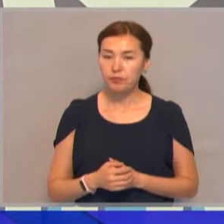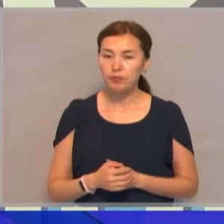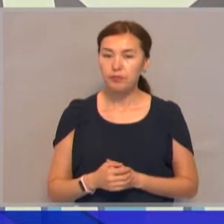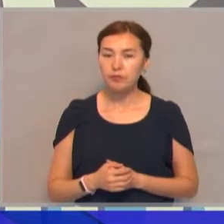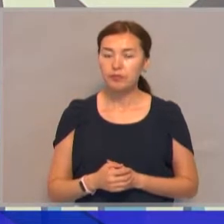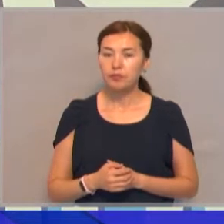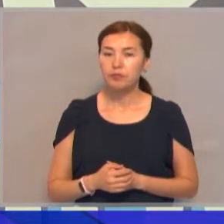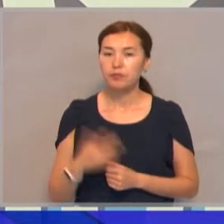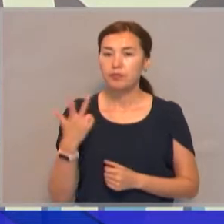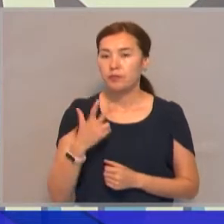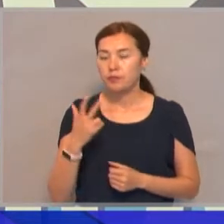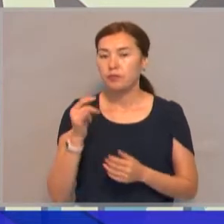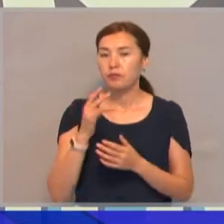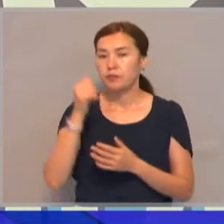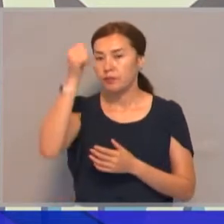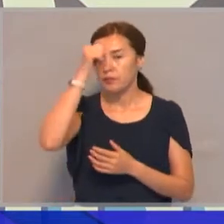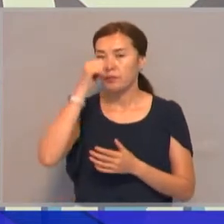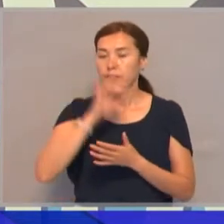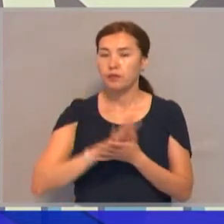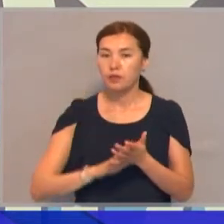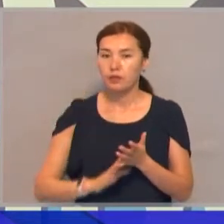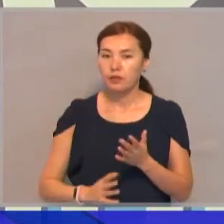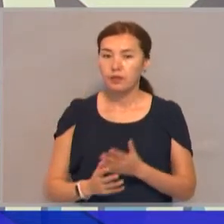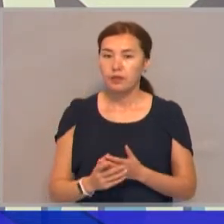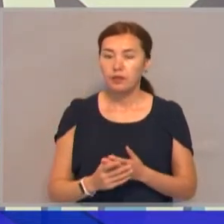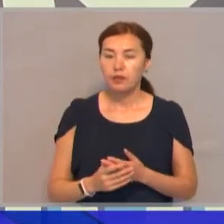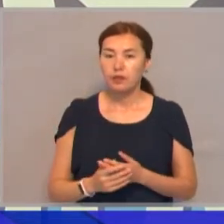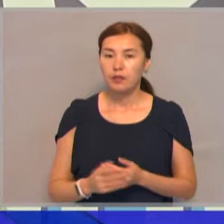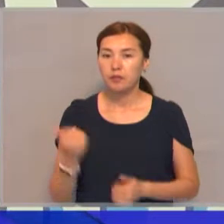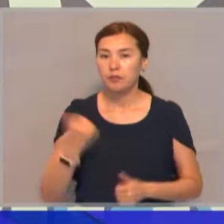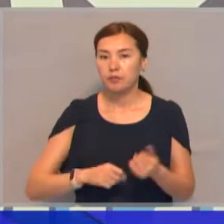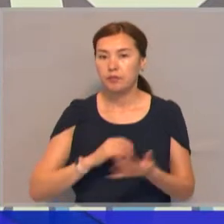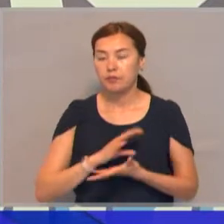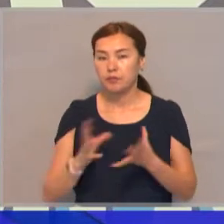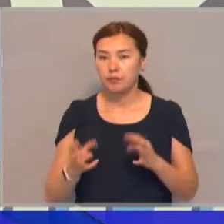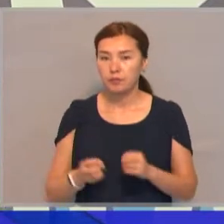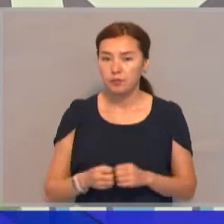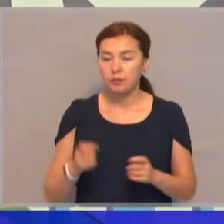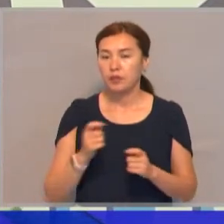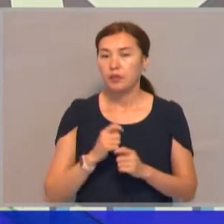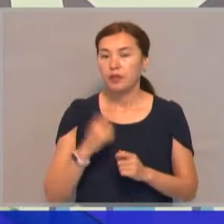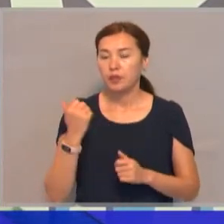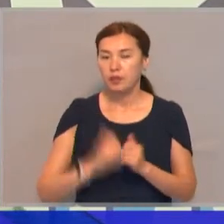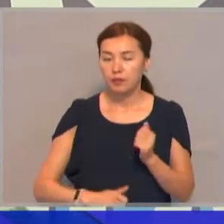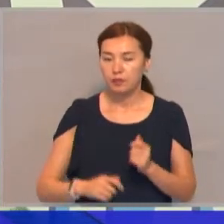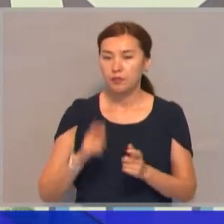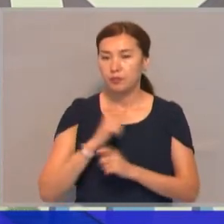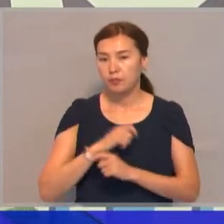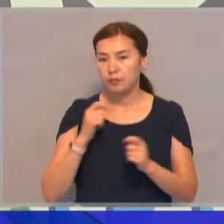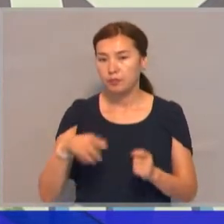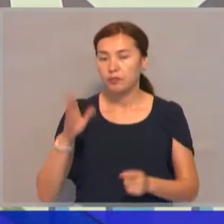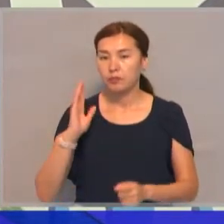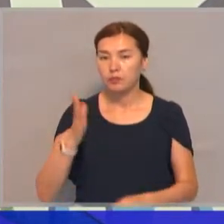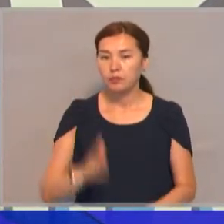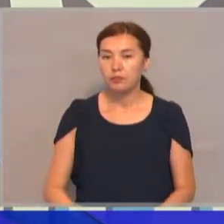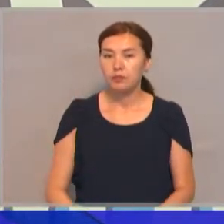өздерінің осы үш айға созылған үлкен жарысты қорытындылап, әрғайсын жеке-жеке атап